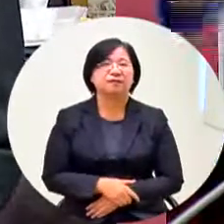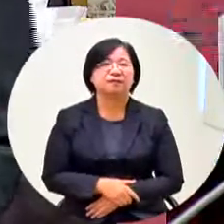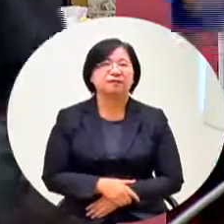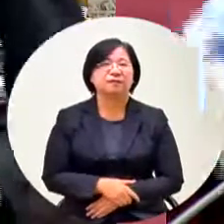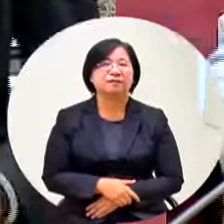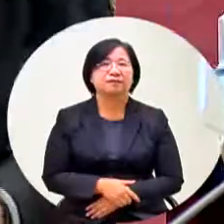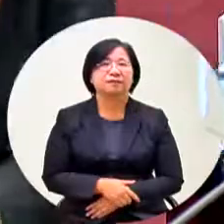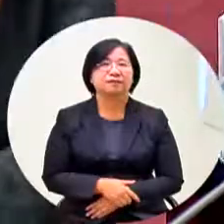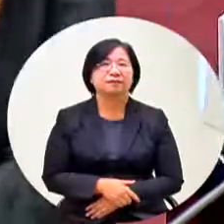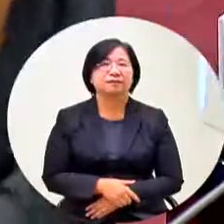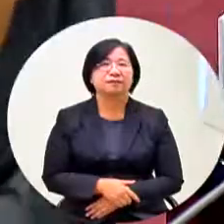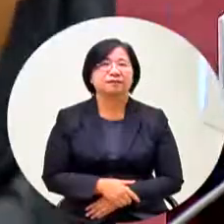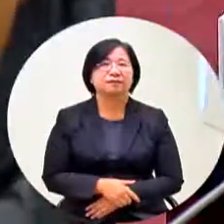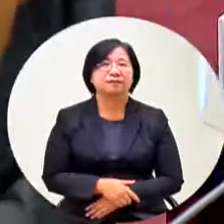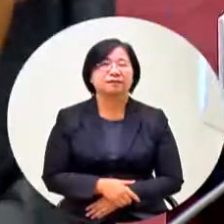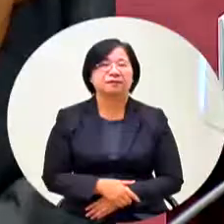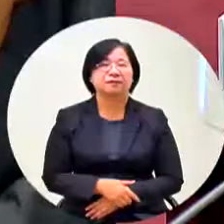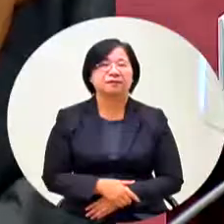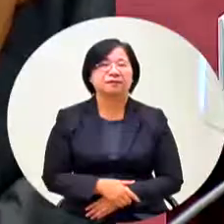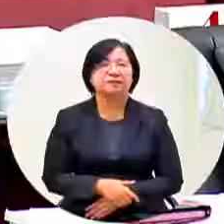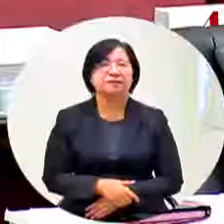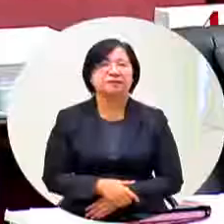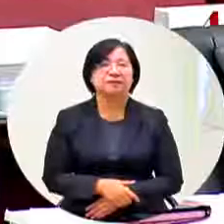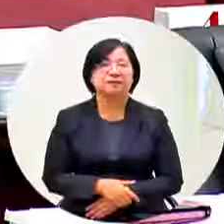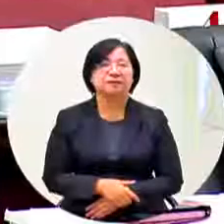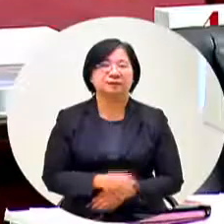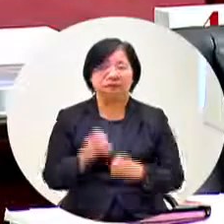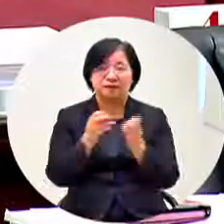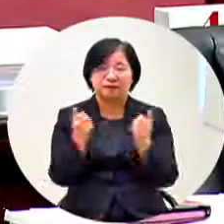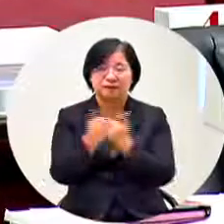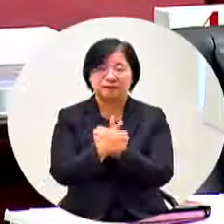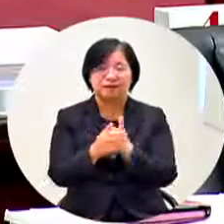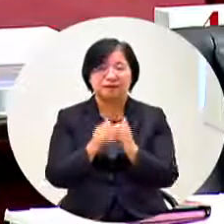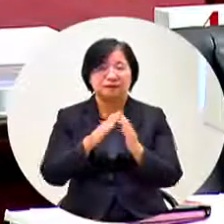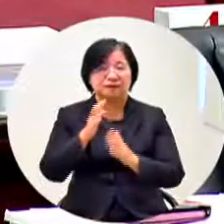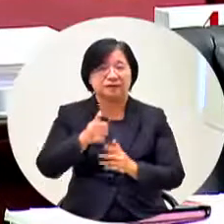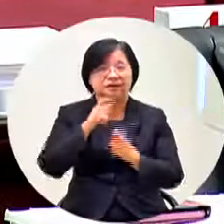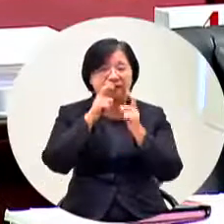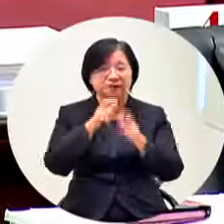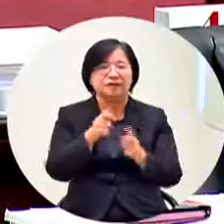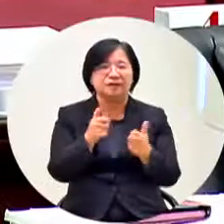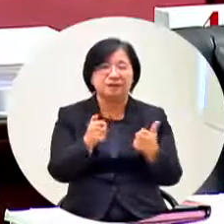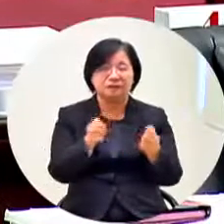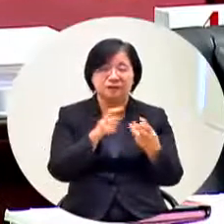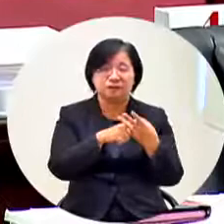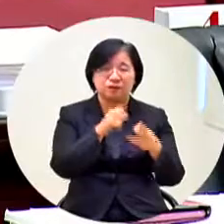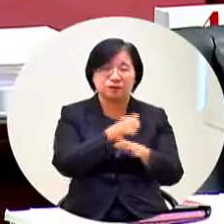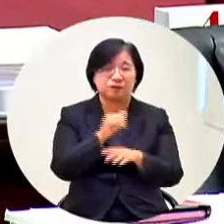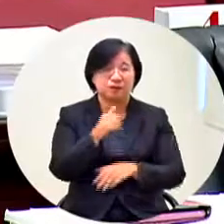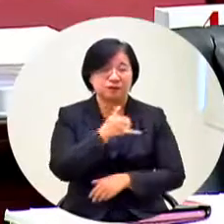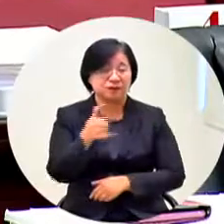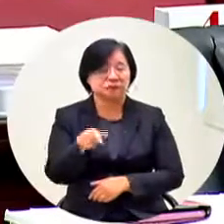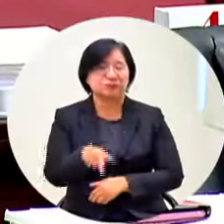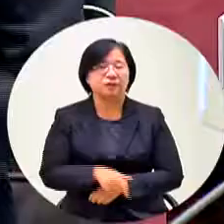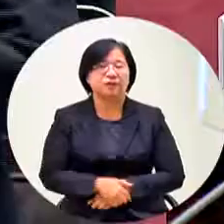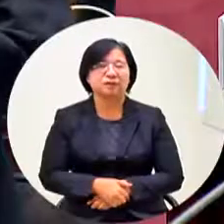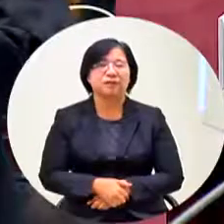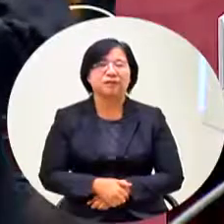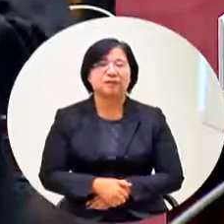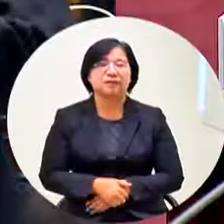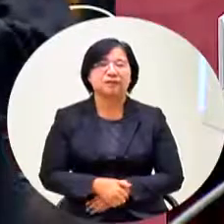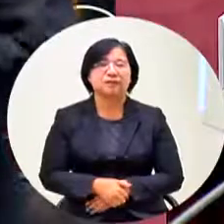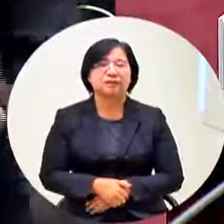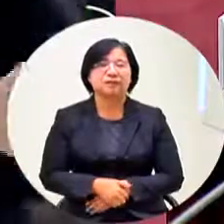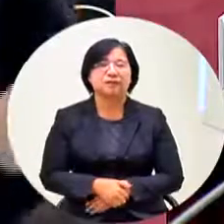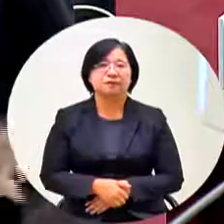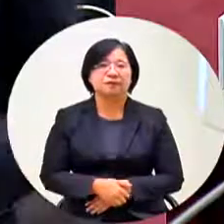好，那市长你答。 那请杨代理市长答复。 是，谢谢主席，谢谢议员。基本上，我跟